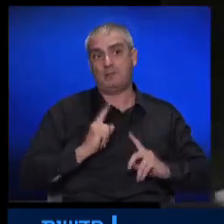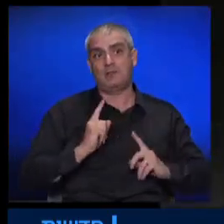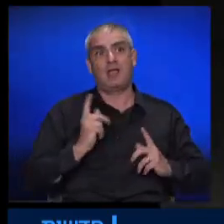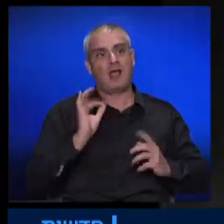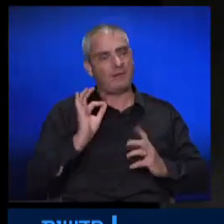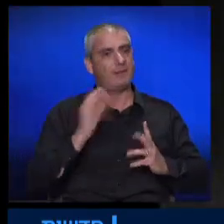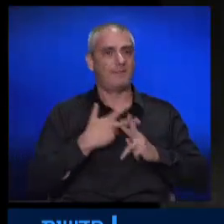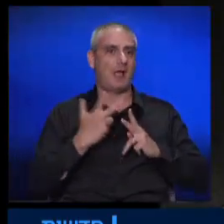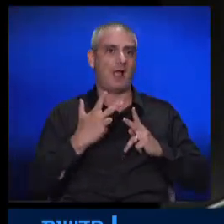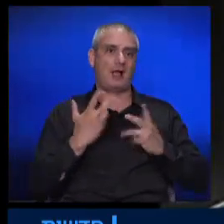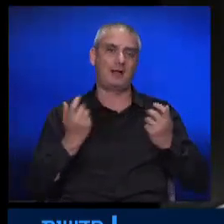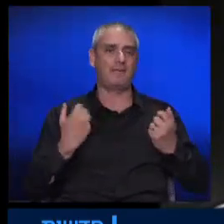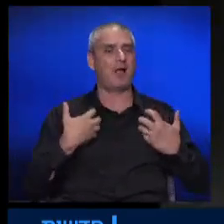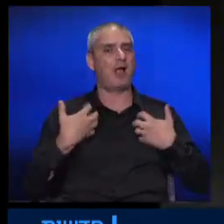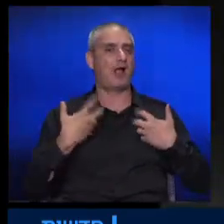ביזנס.